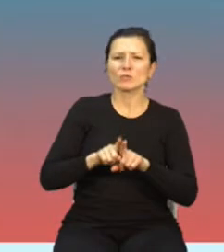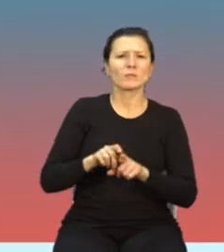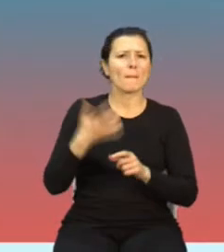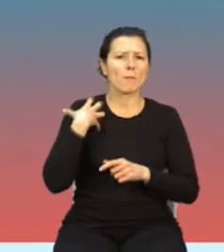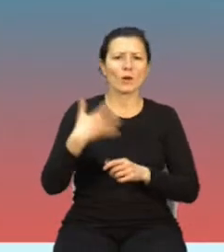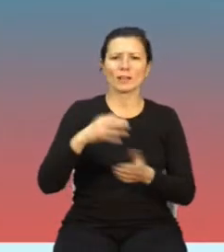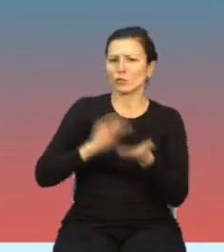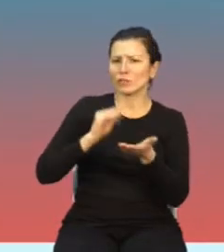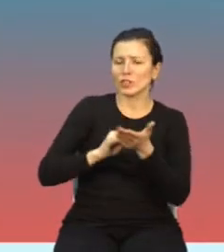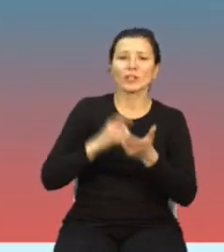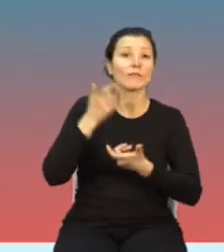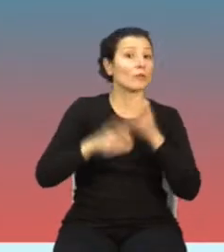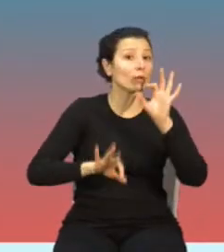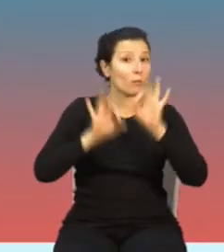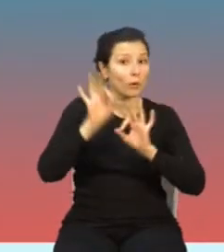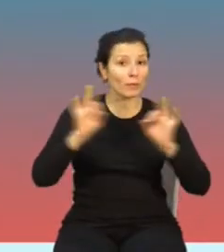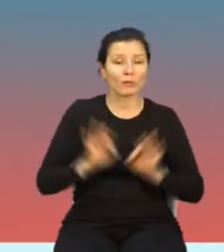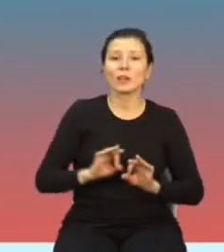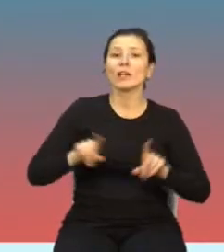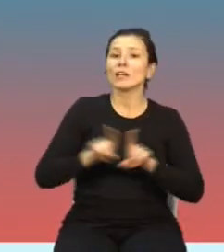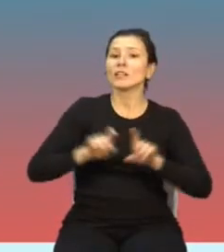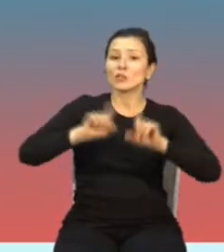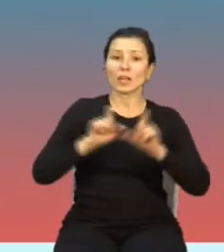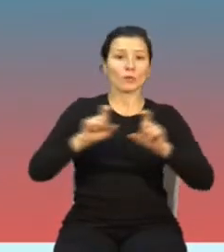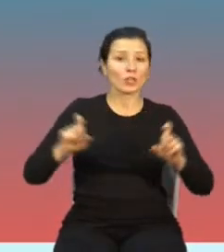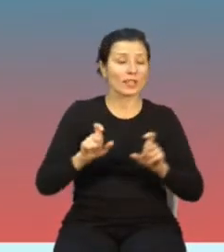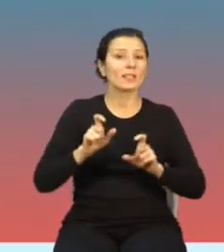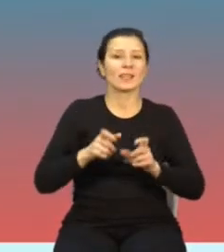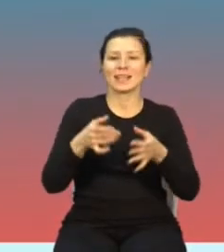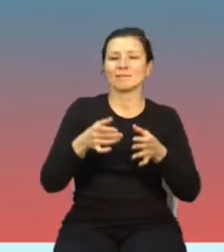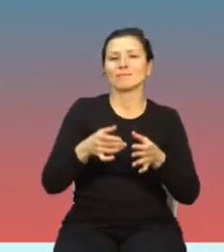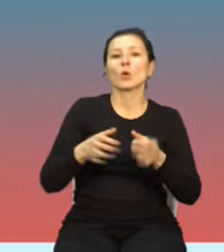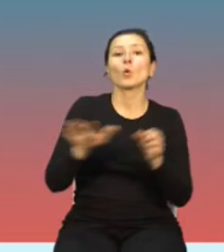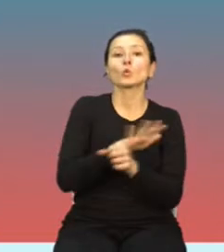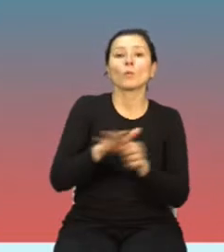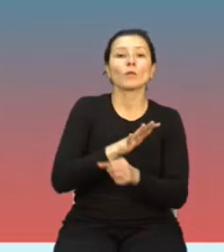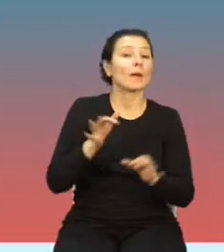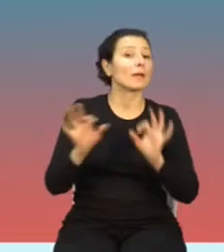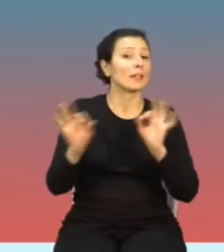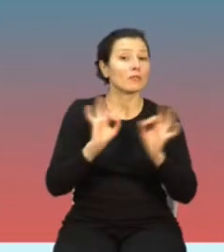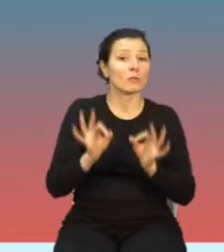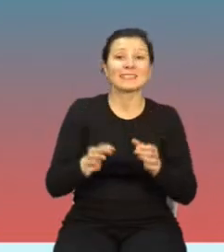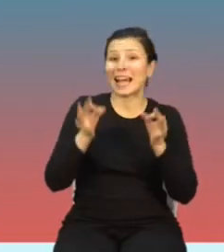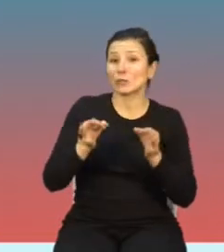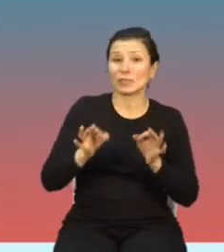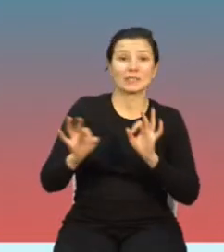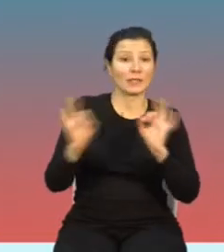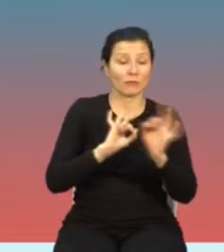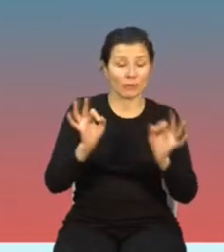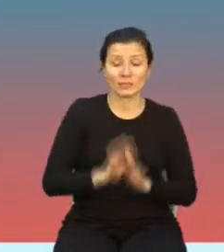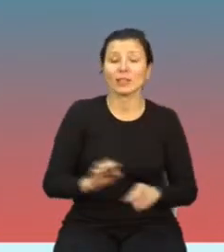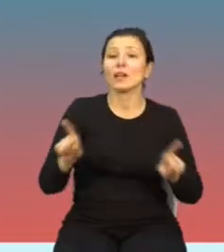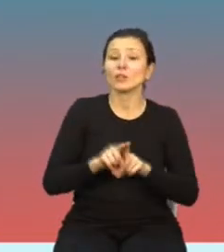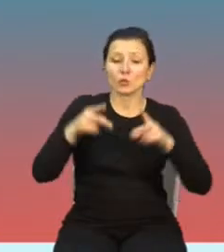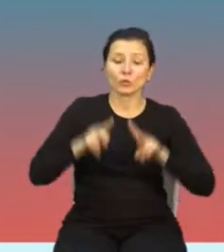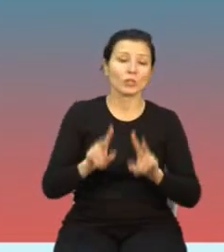My cały czas aktualizujemy informacje, cały czas uczestniczymy w szkoleniach, kursach i też